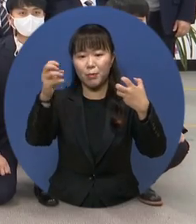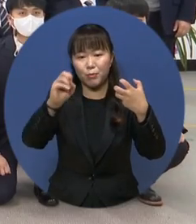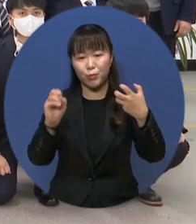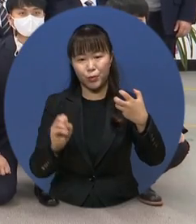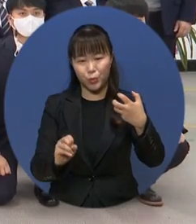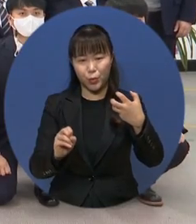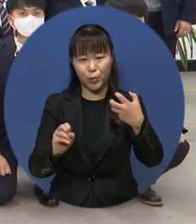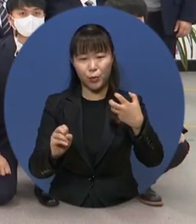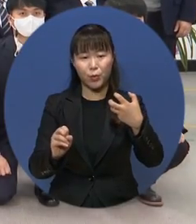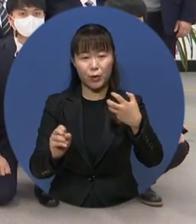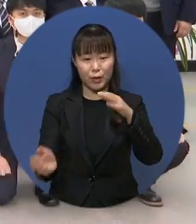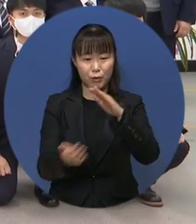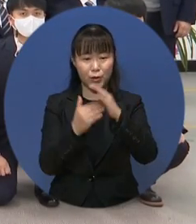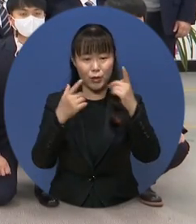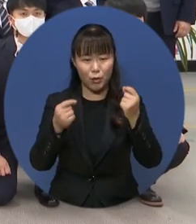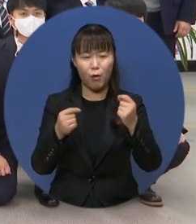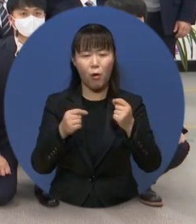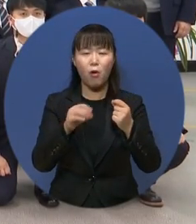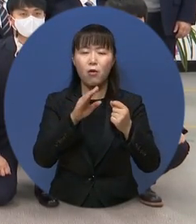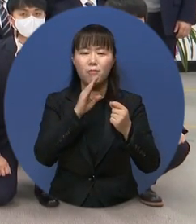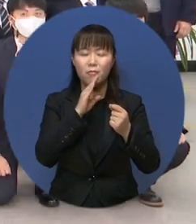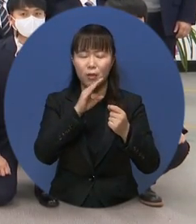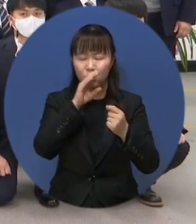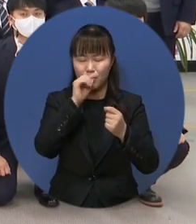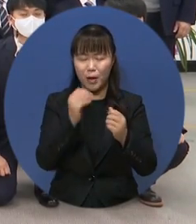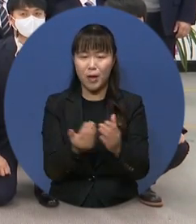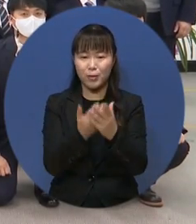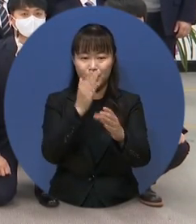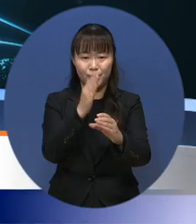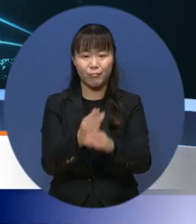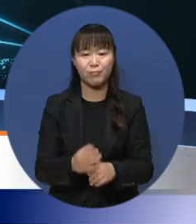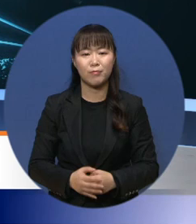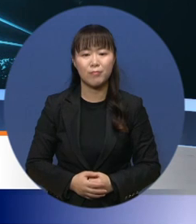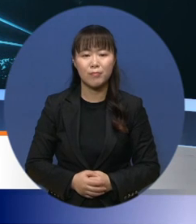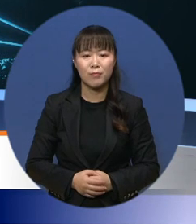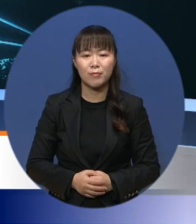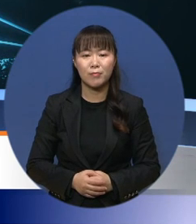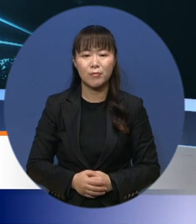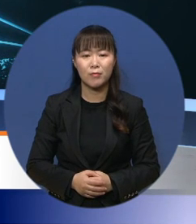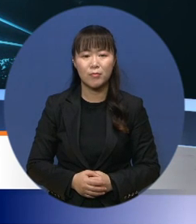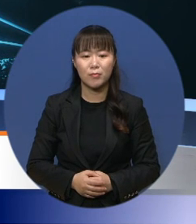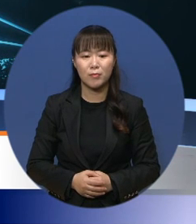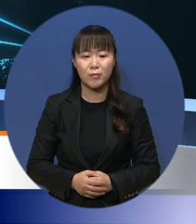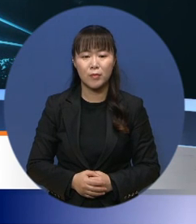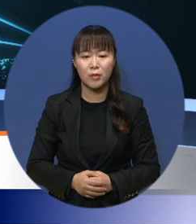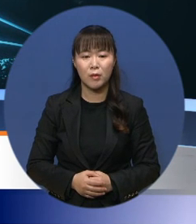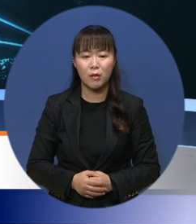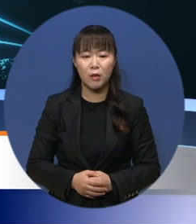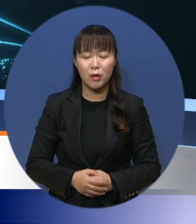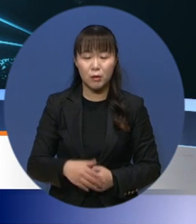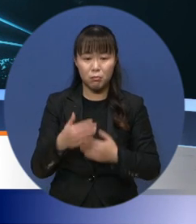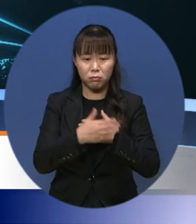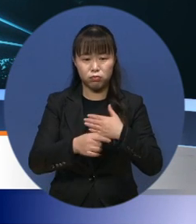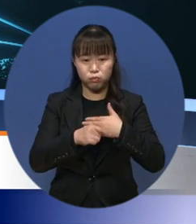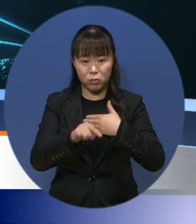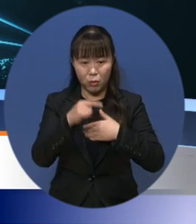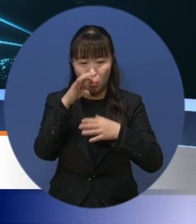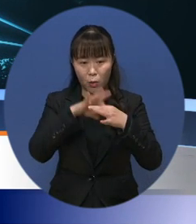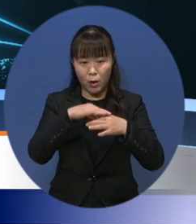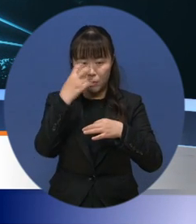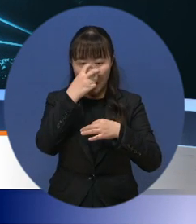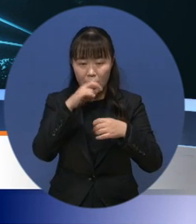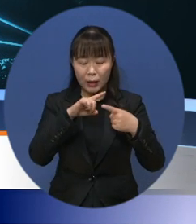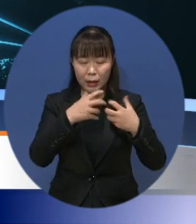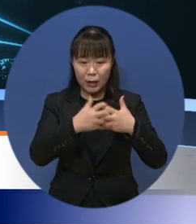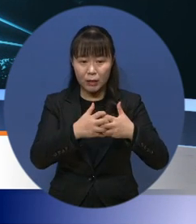88.3%를 기록하는 등 취업 등용문으로 자리매김하고 있습니다. 한 체외 진단기기 개발업체가 3억 원